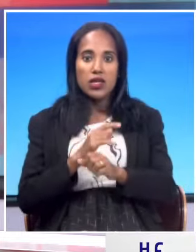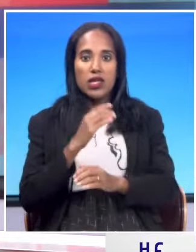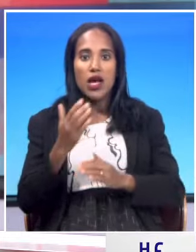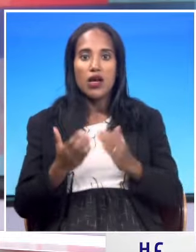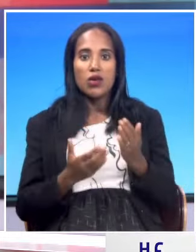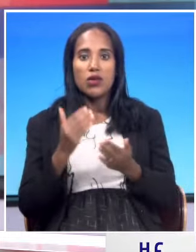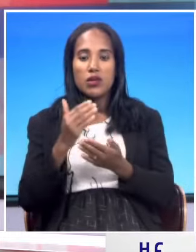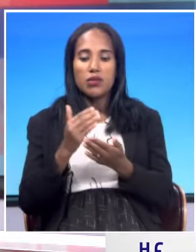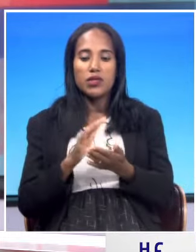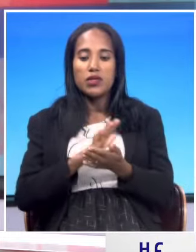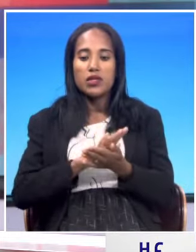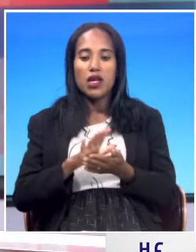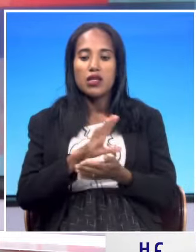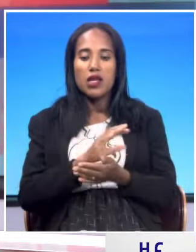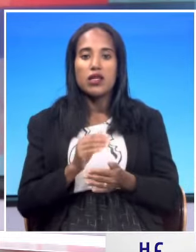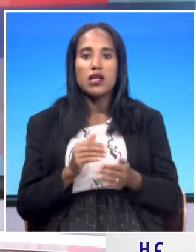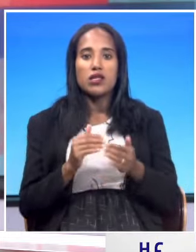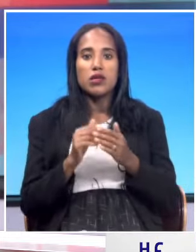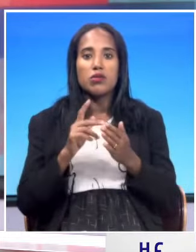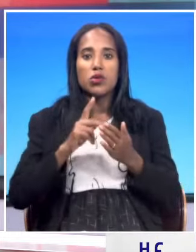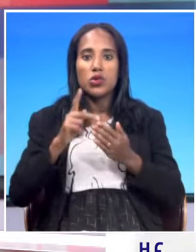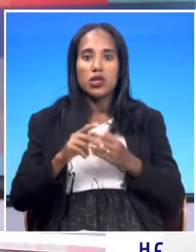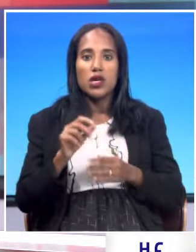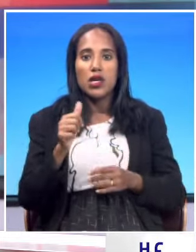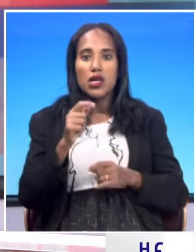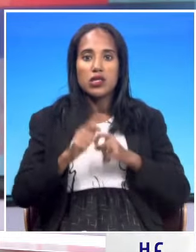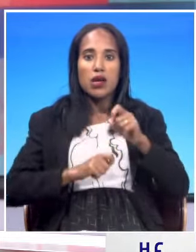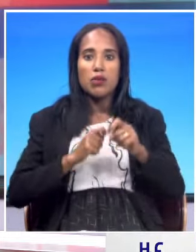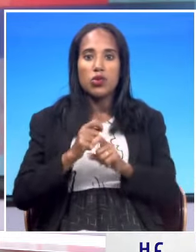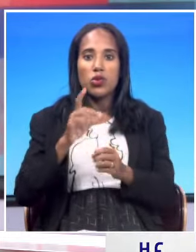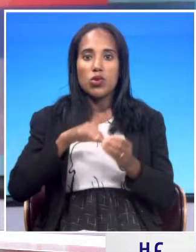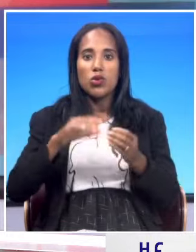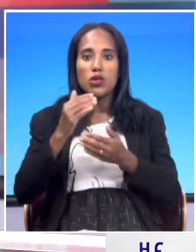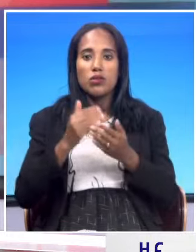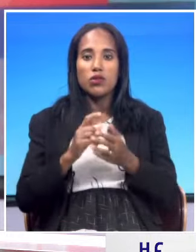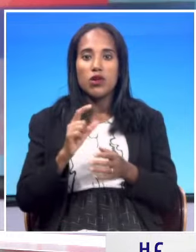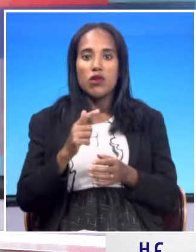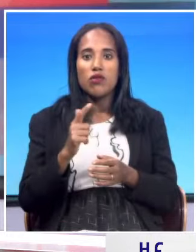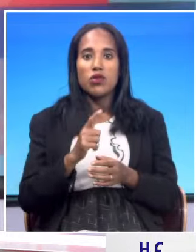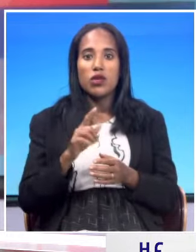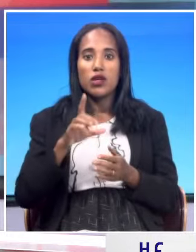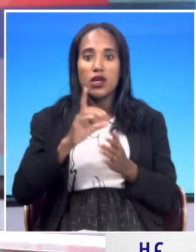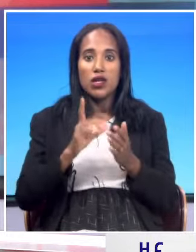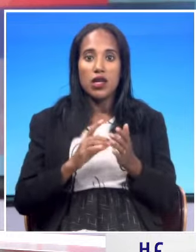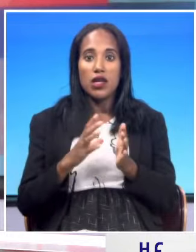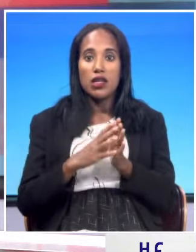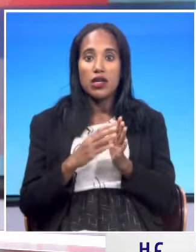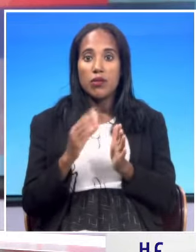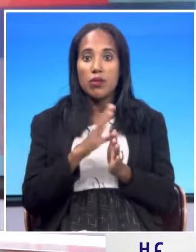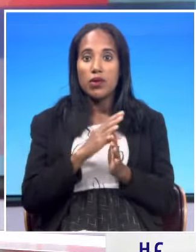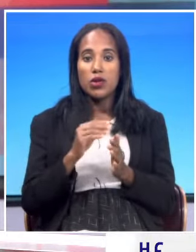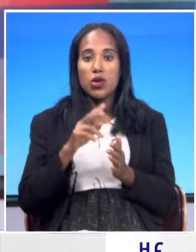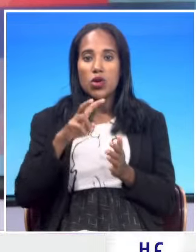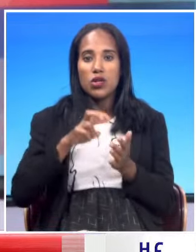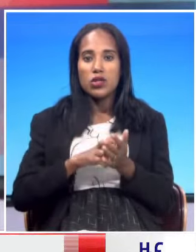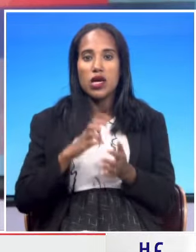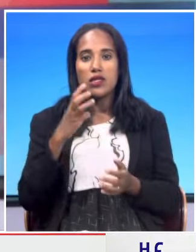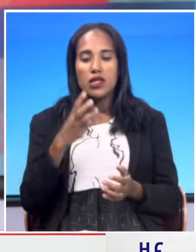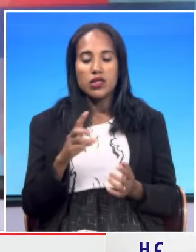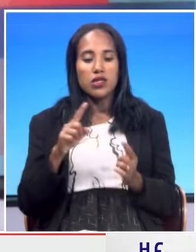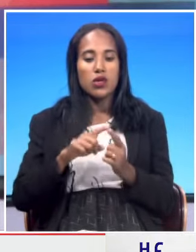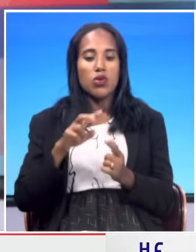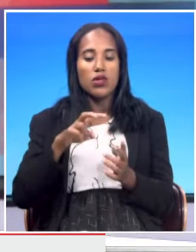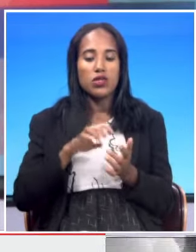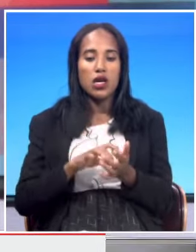አገልግሎት ለትምህርት ጥራትና ተደራሽነት ፕሮጀክት ከ10 ዓመቱ የክልሉ ትምህርት ፍኖተ ካርታ የተቀዳና ከ2016